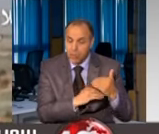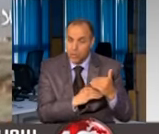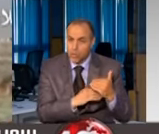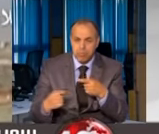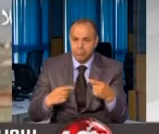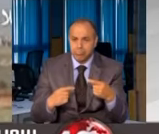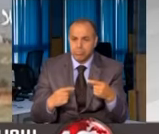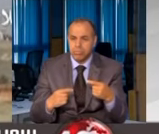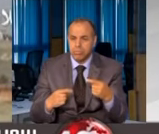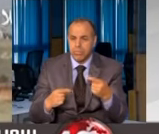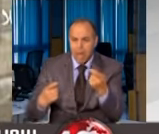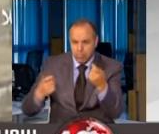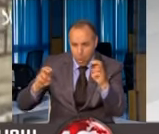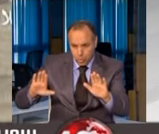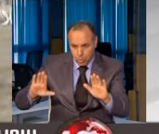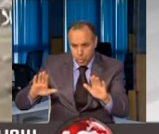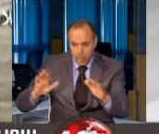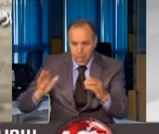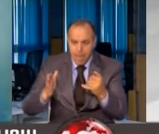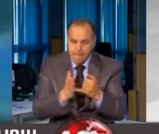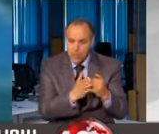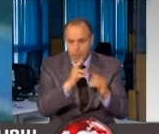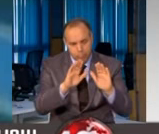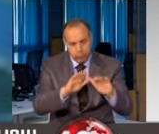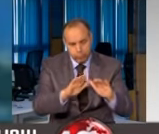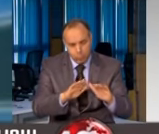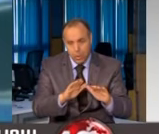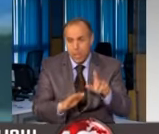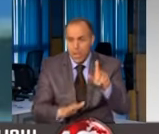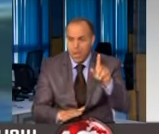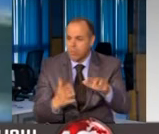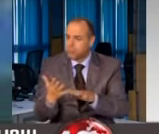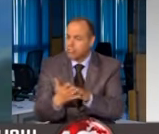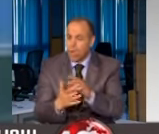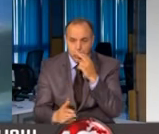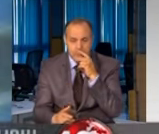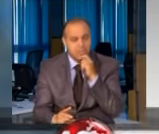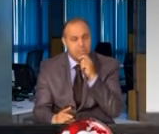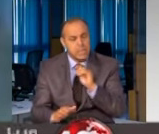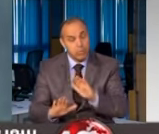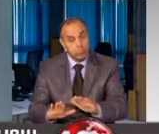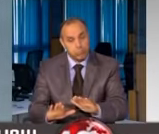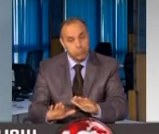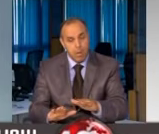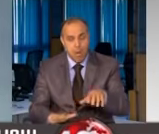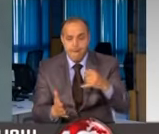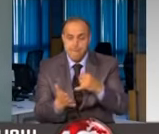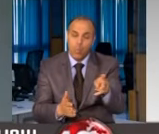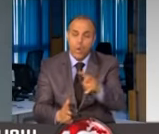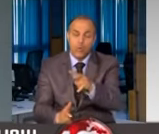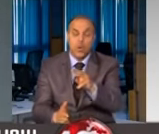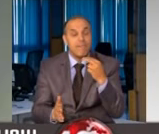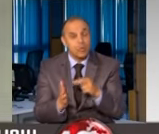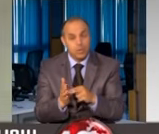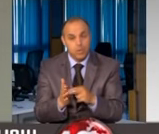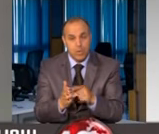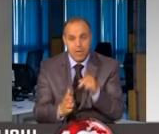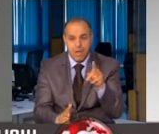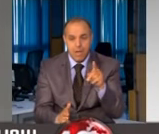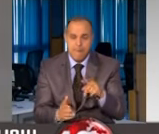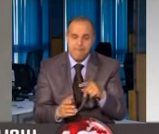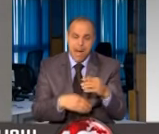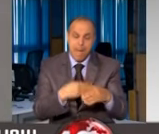مع سريان الهدنة في كل من حلب واللاذقية، فإن التوتر الأمني غير مستبعد في مناطق أخرى من سوريا وخاصة في